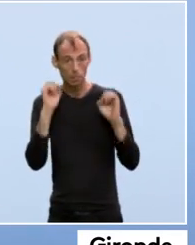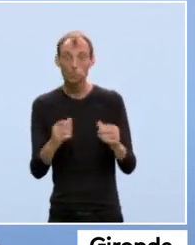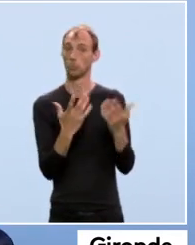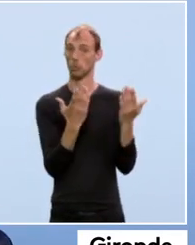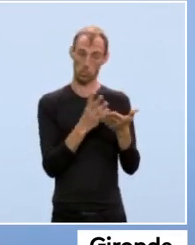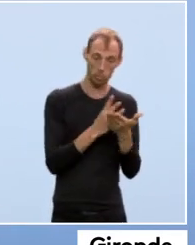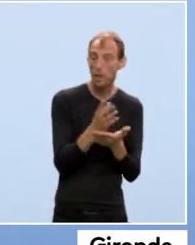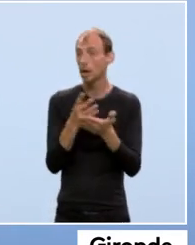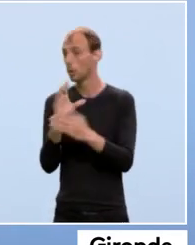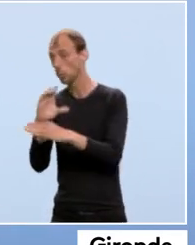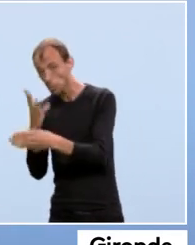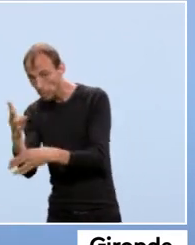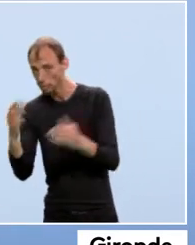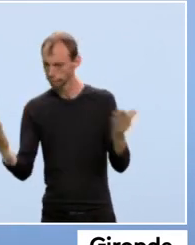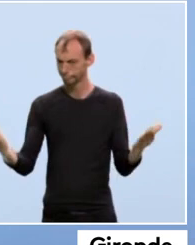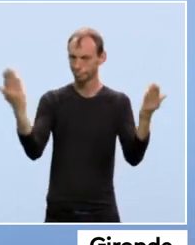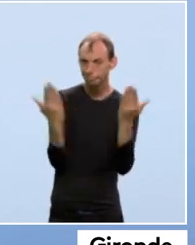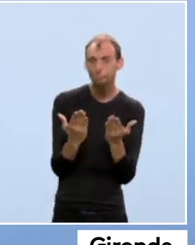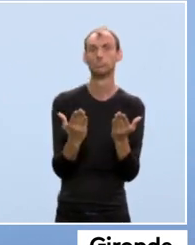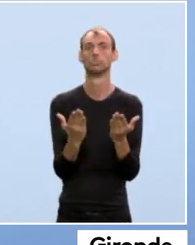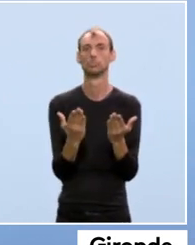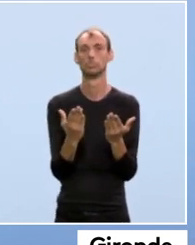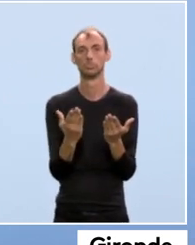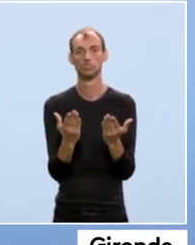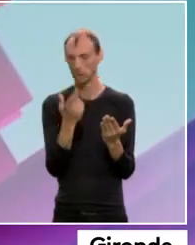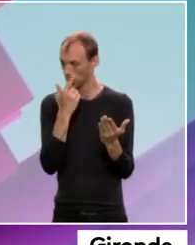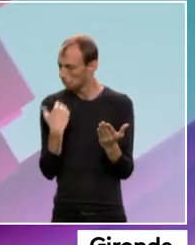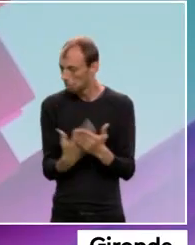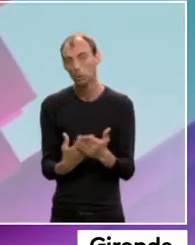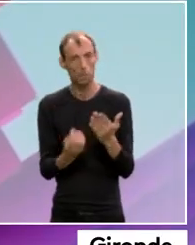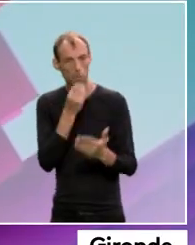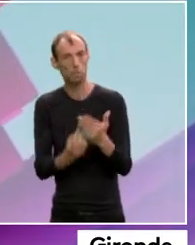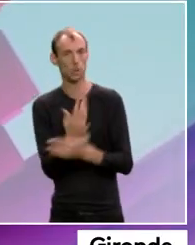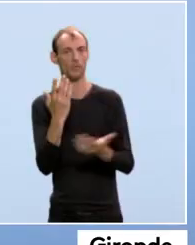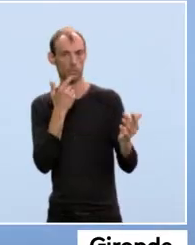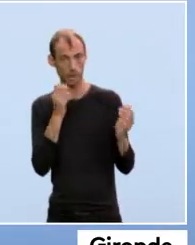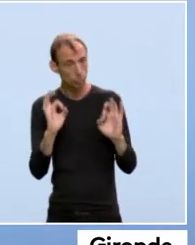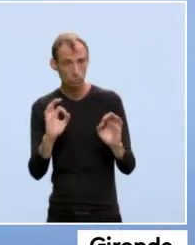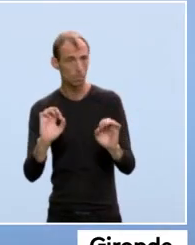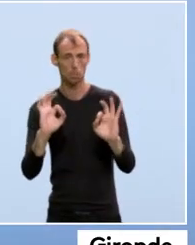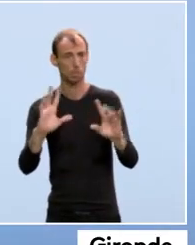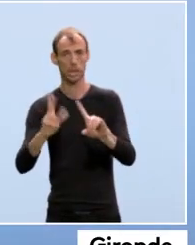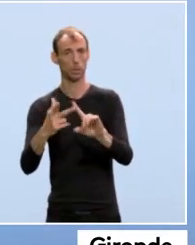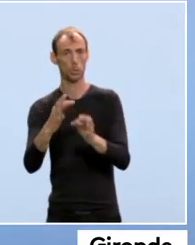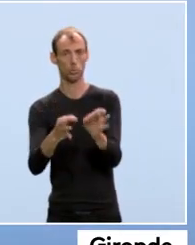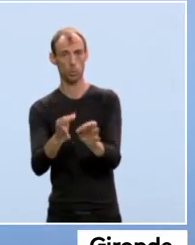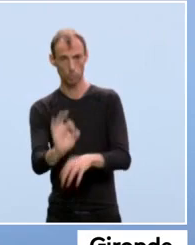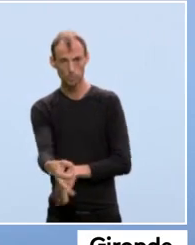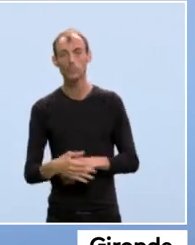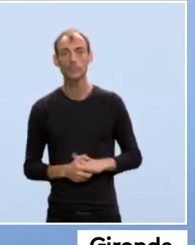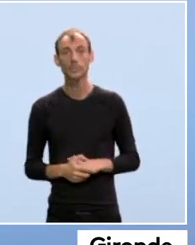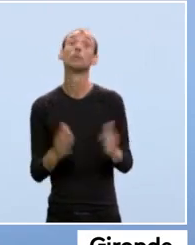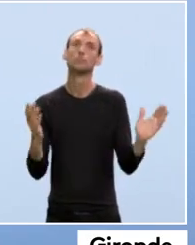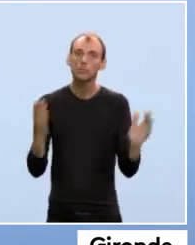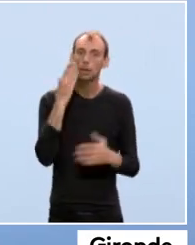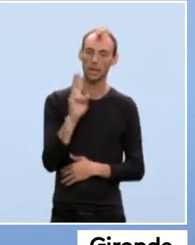et je pense que c'est plutôt une excellente nouvelle donc oui c'est un troisième tour et surtout que si on gagne législatives en